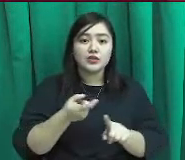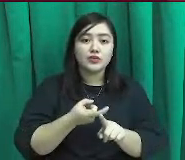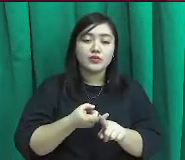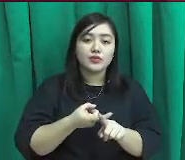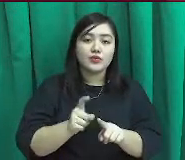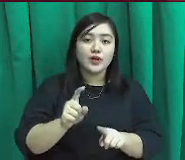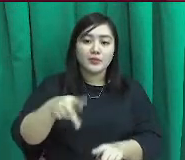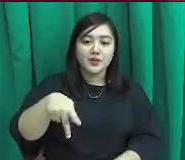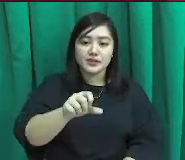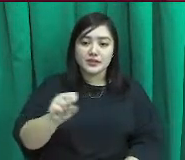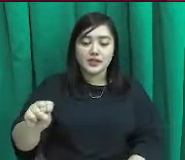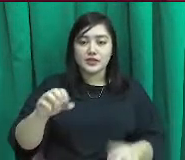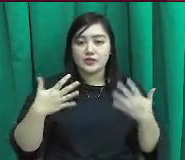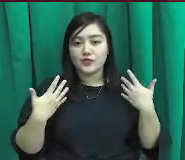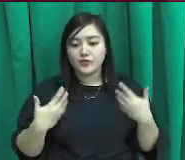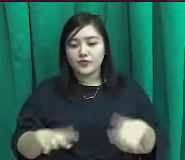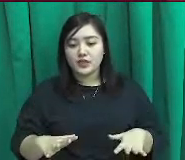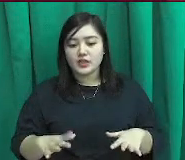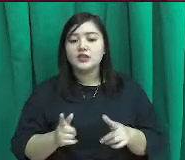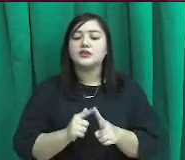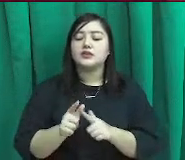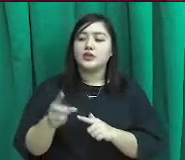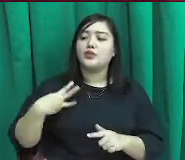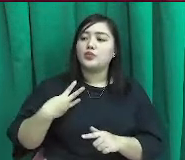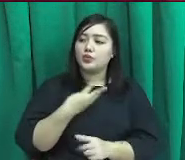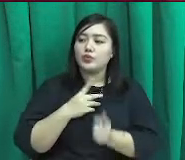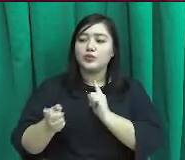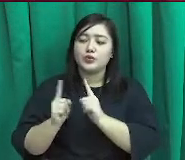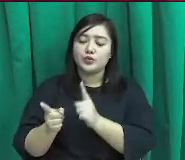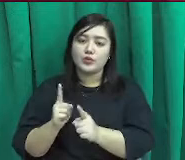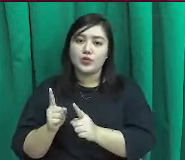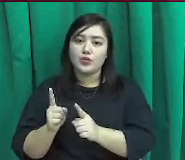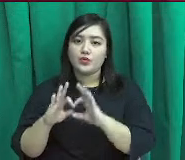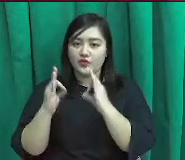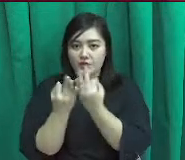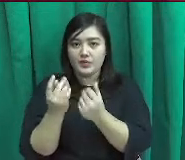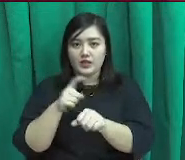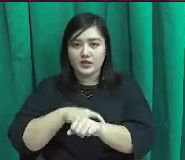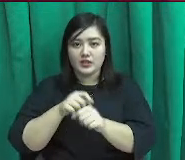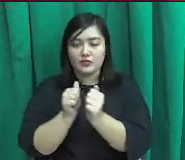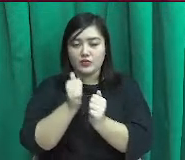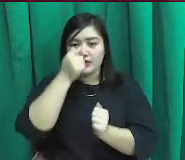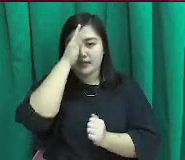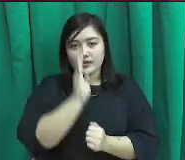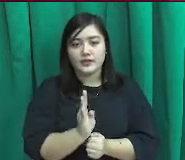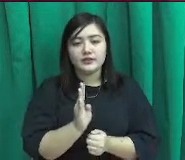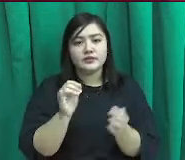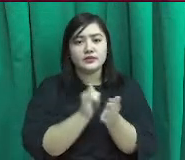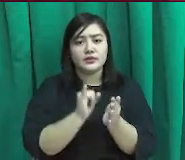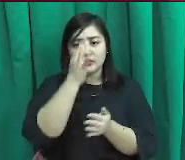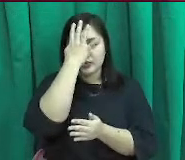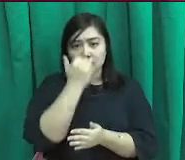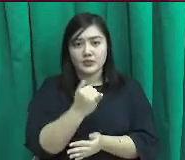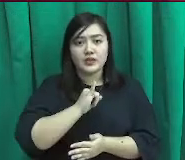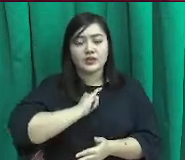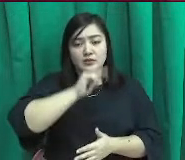yung ginawa niya sa buhay ng bawat isa sa amin. Amen. So ganun po yung ako, kaya naniniwala po ako na